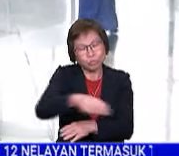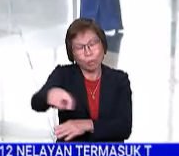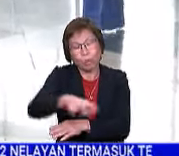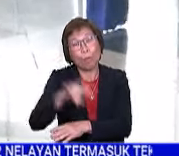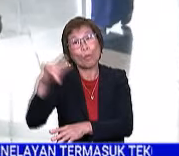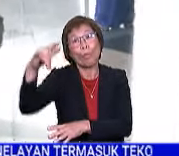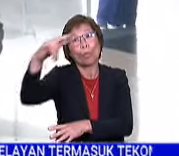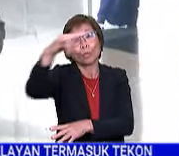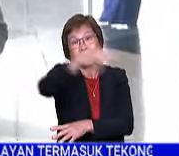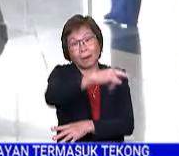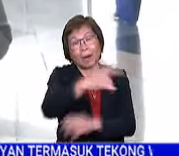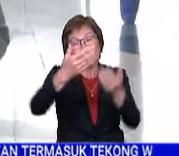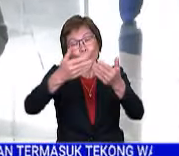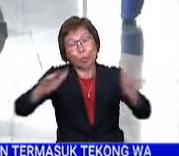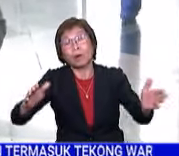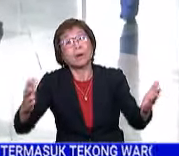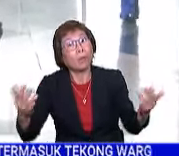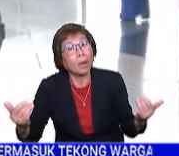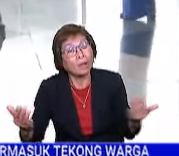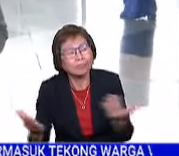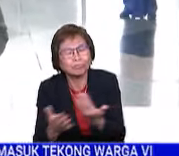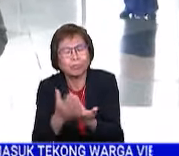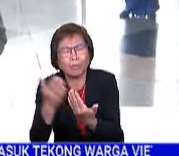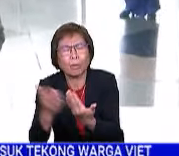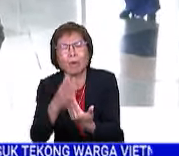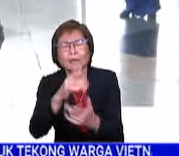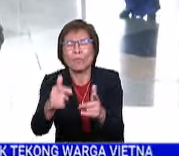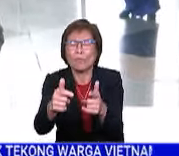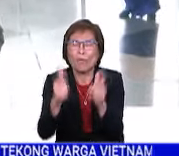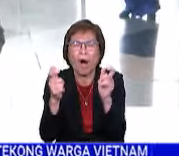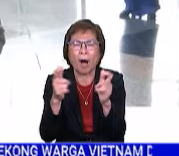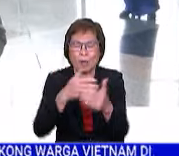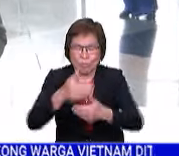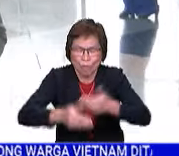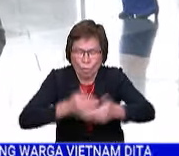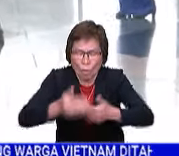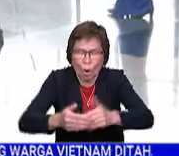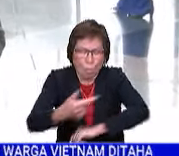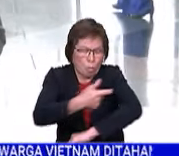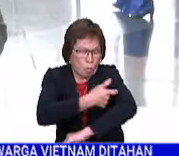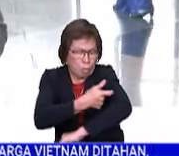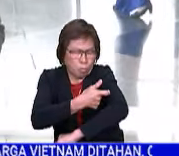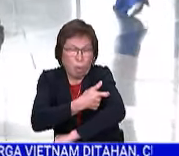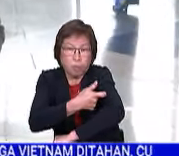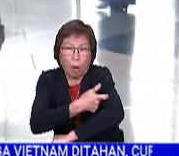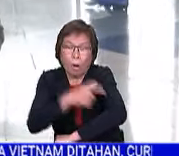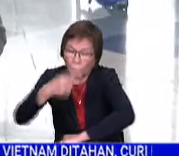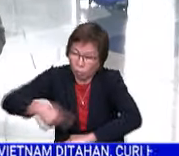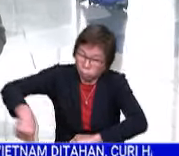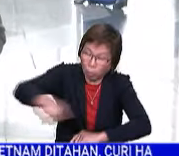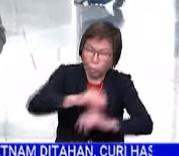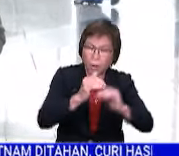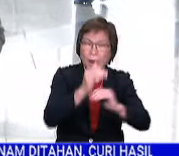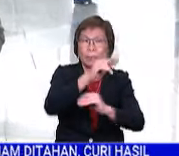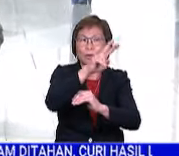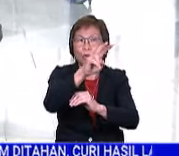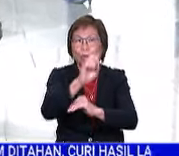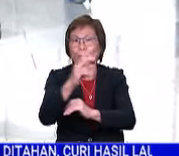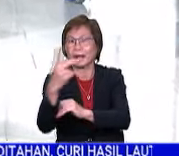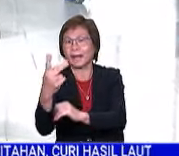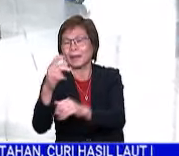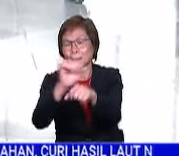udara. Dibuka untuk memudahkan serta mempercepatkan proses pemberian vaksin kepada lebih